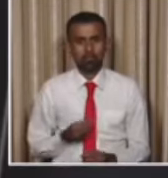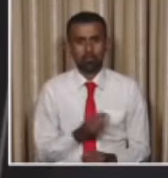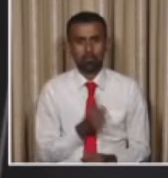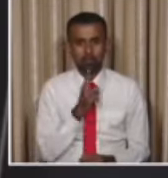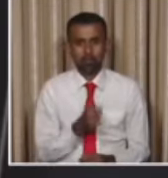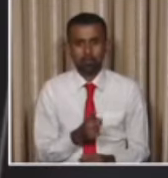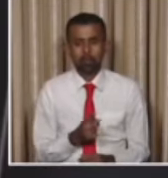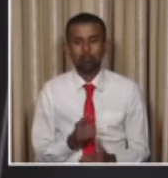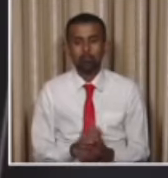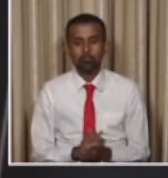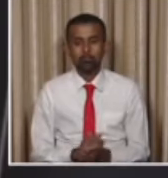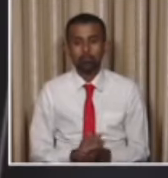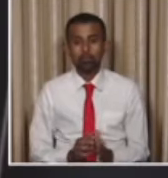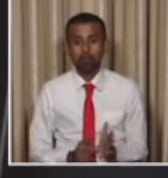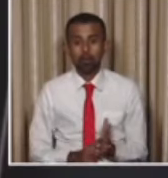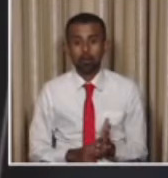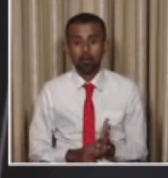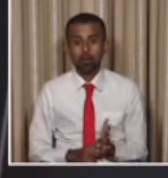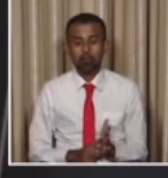මේක